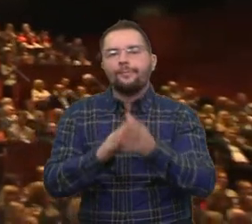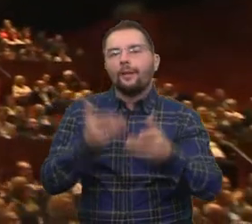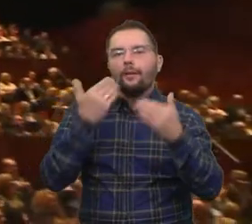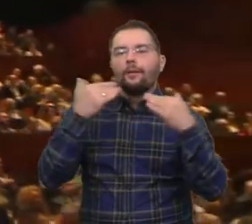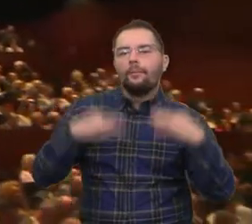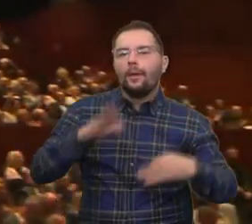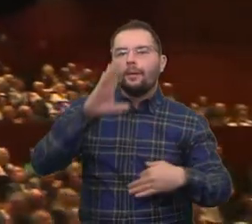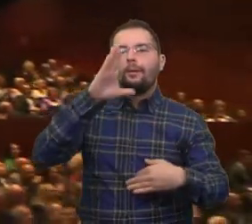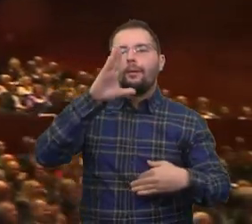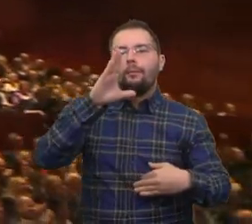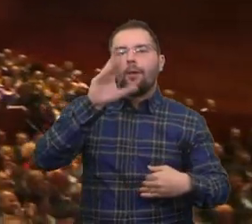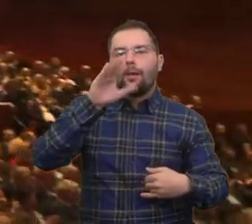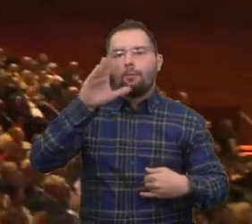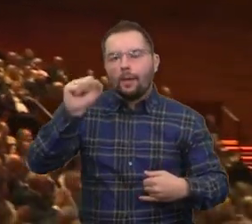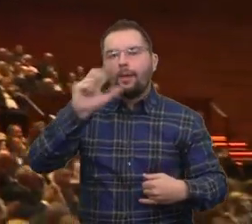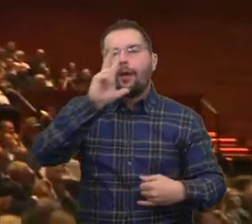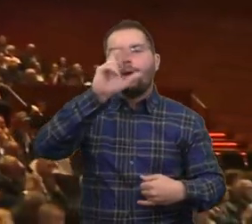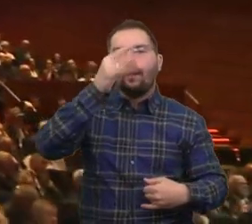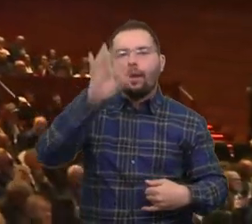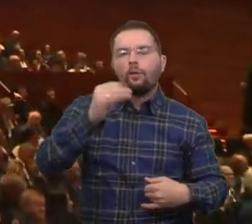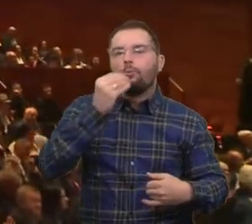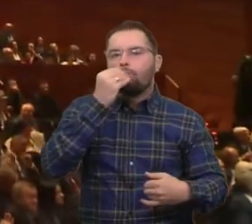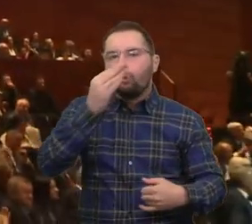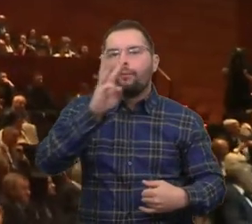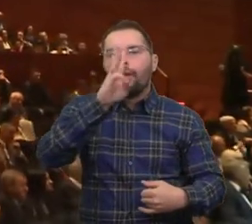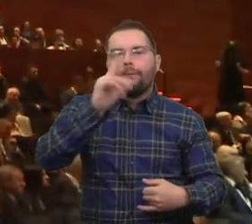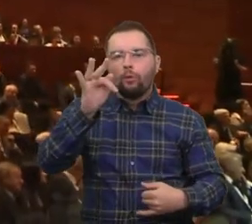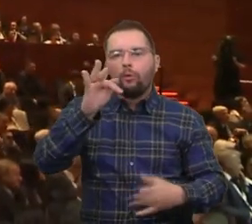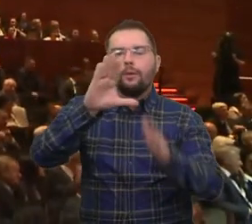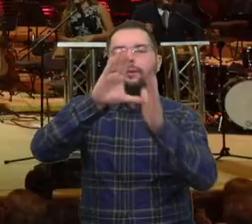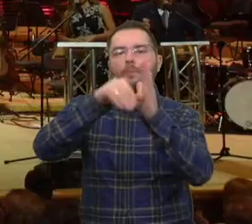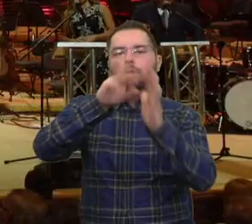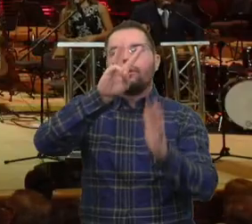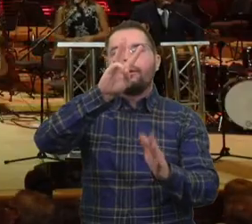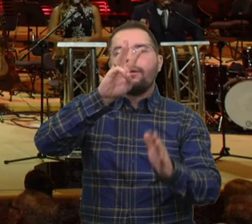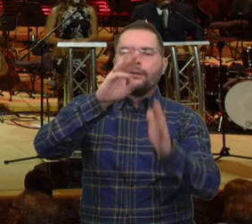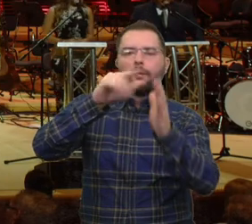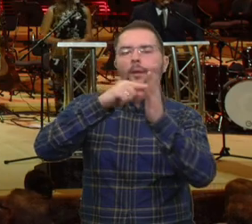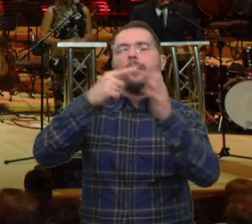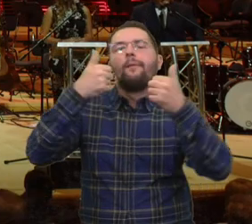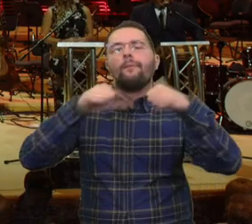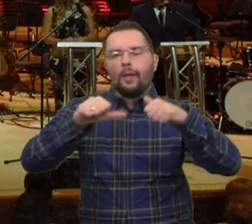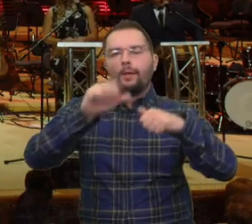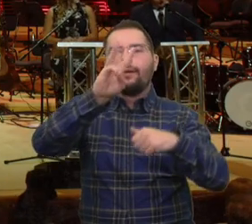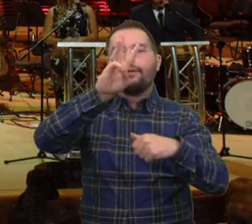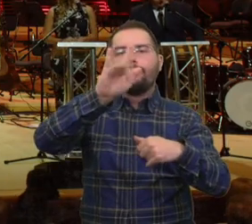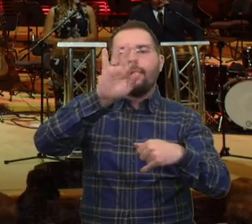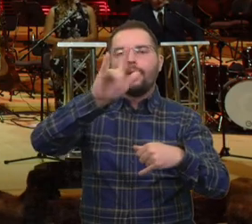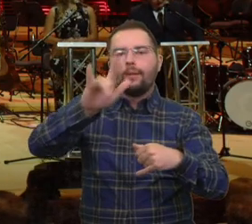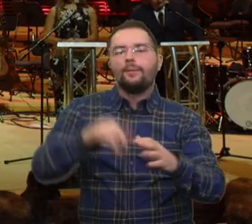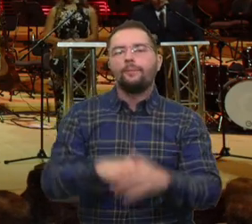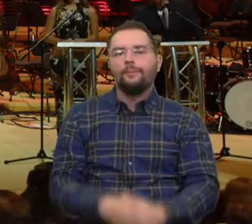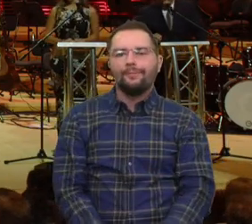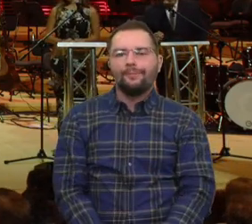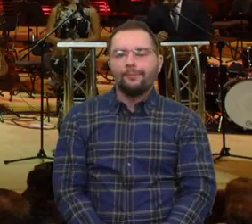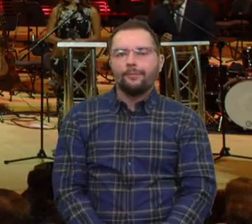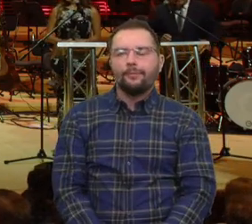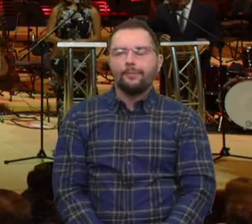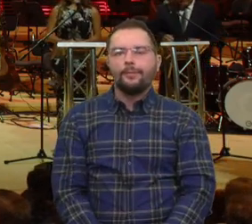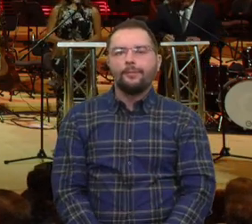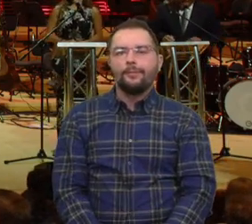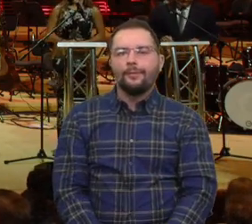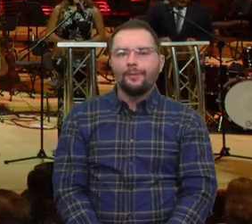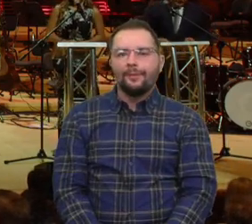Barbara Prasoł, super wójt gminy Wyry. 2 lata to jest bardzo fajna perspektywa, panie wójt, to się na pewno musi